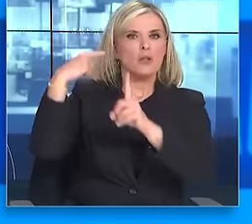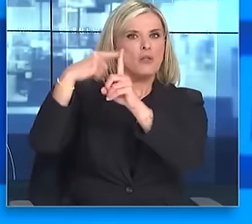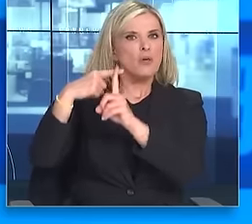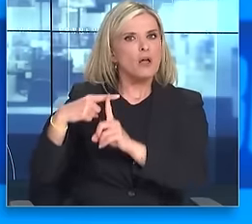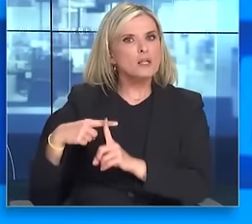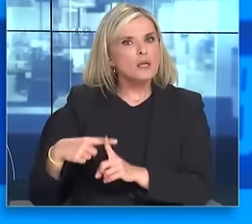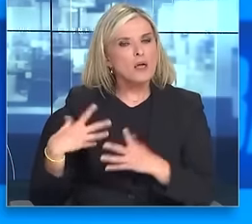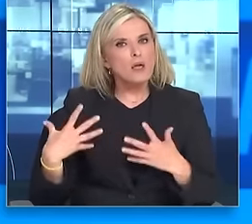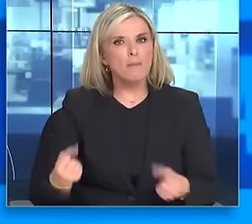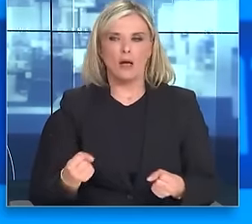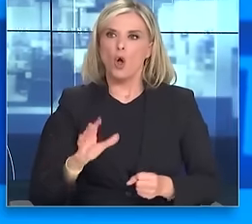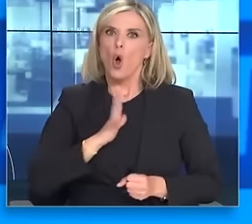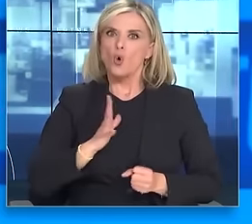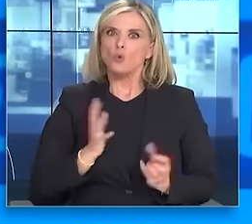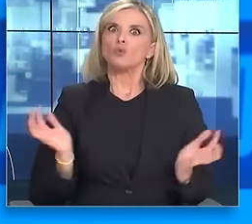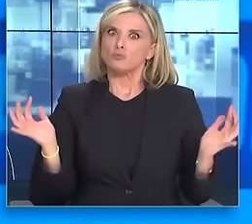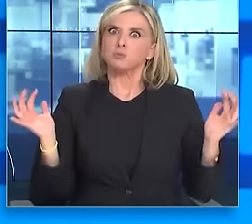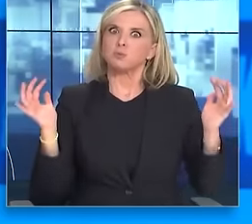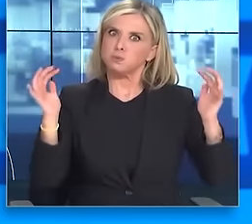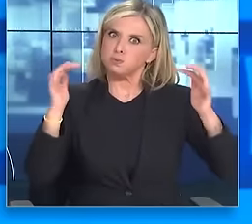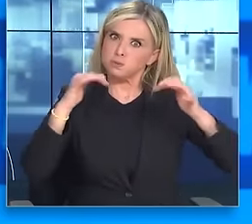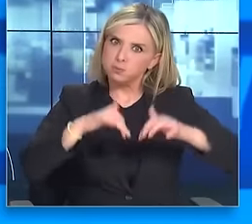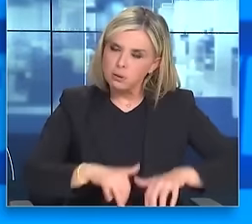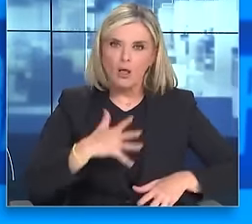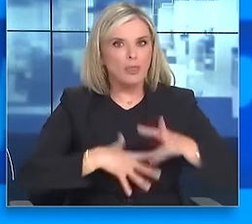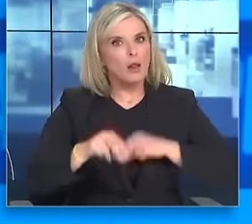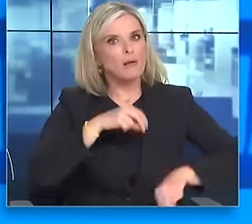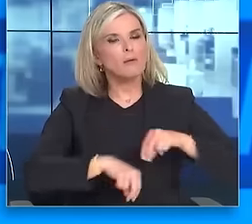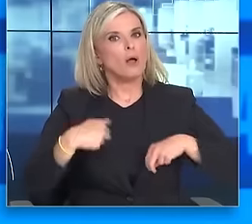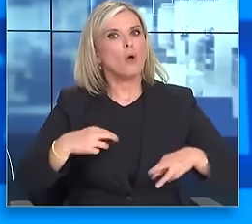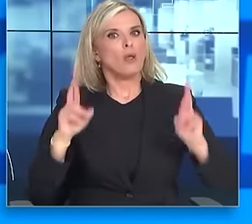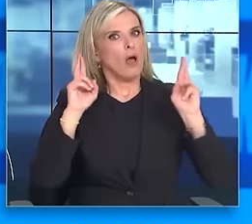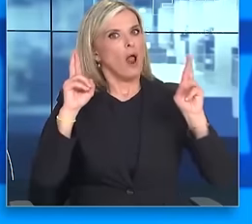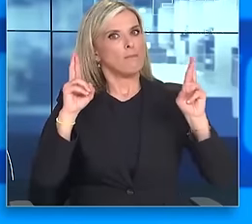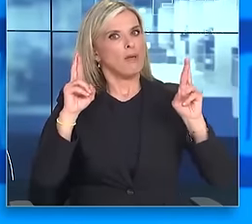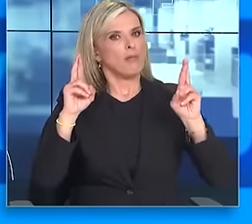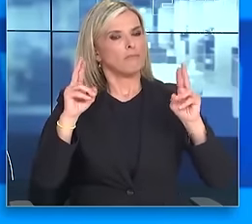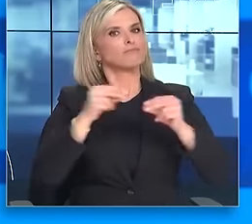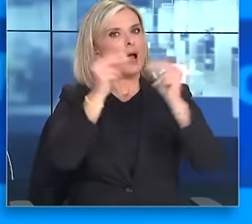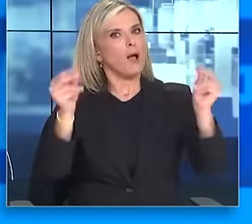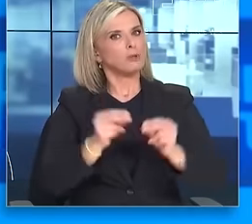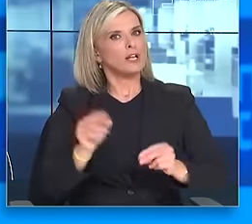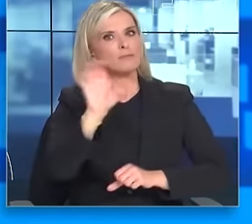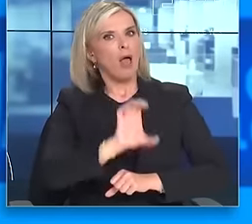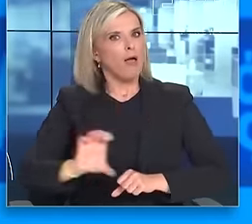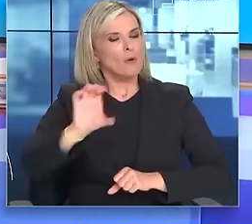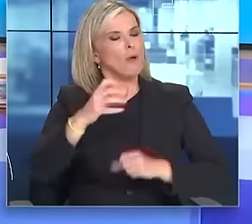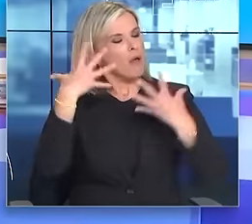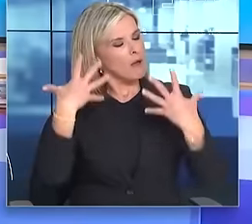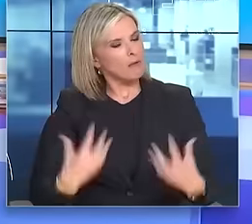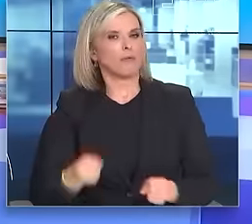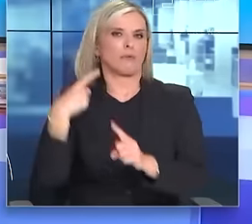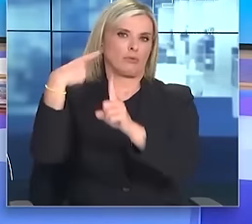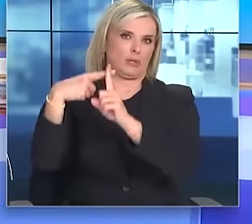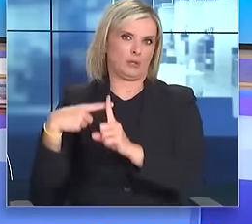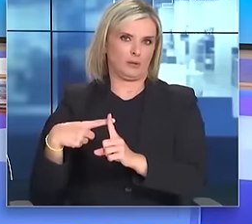συσπήρωση των ψηφοφόρων μας, καθώς πλησιάζουμε προς εκλογές, και είμαι αισιόδοξος για το εκλογικό αποτέλεσμα. Μάλιστα. Λοιπόν, ξέρετε, επειδή αναφερθήκαμε λίγο στα θέματα της